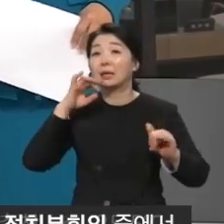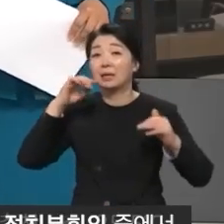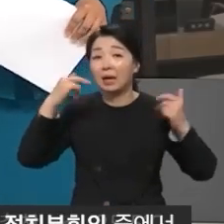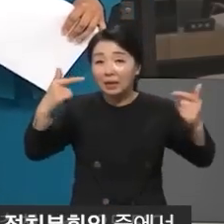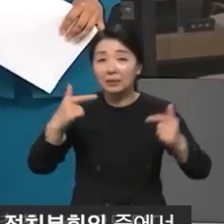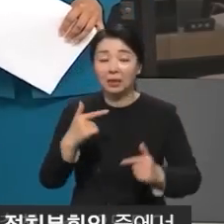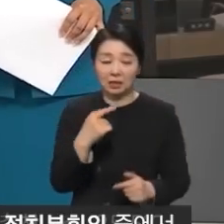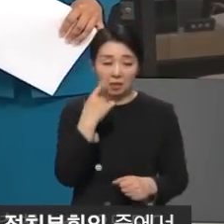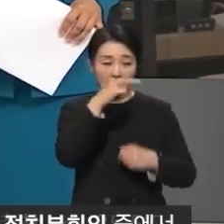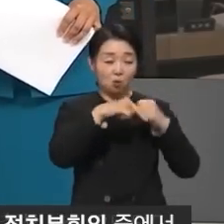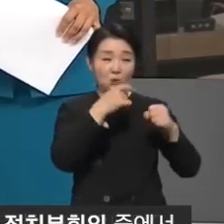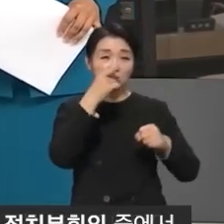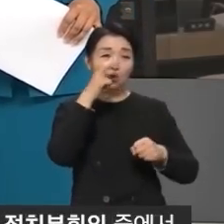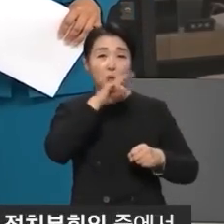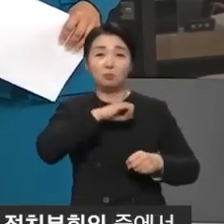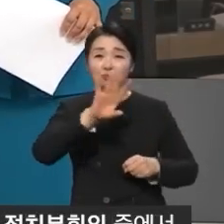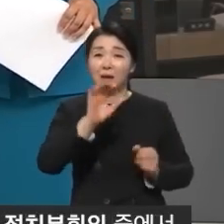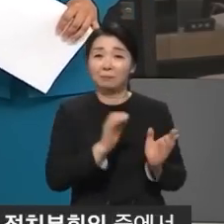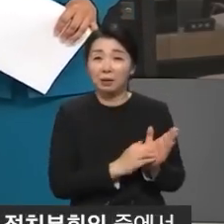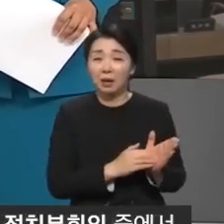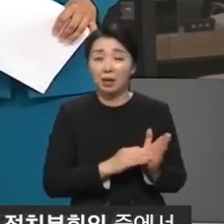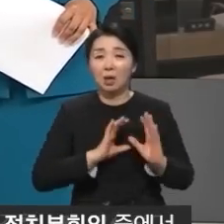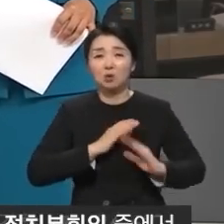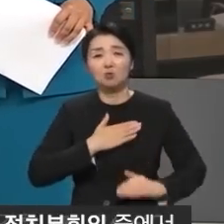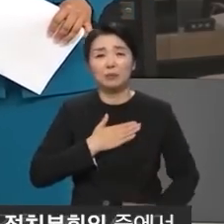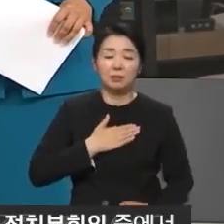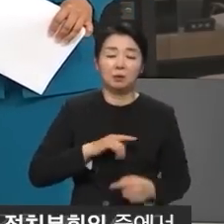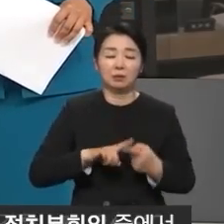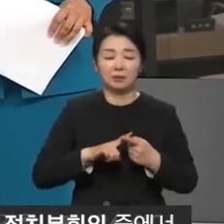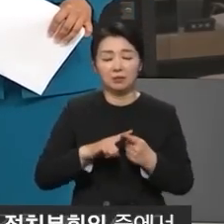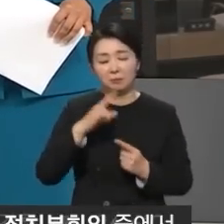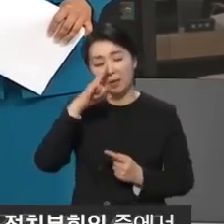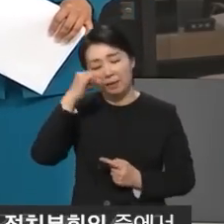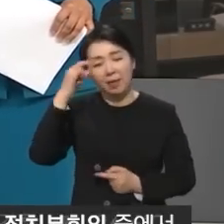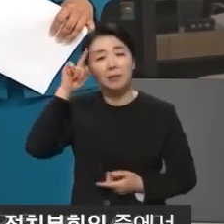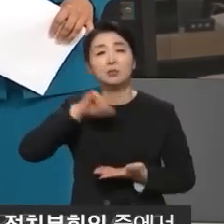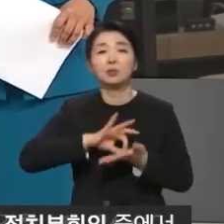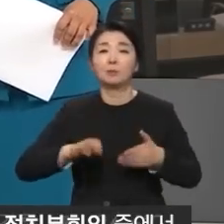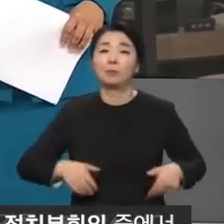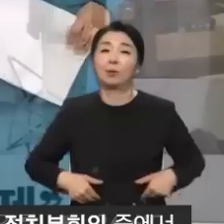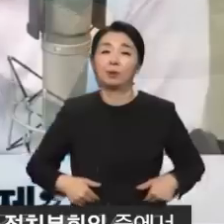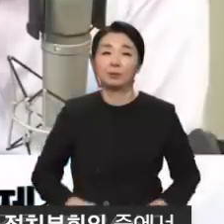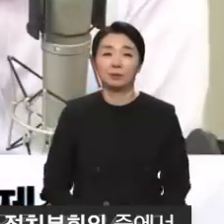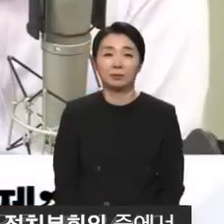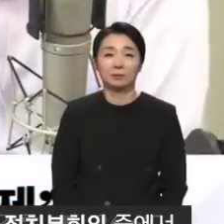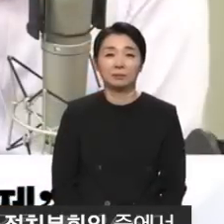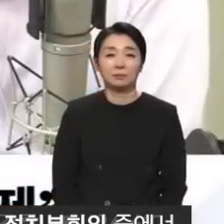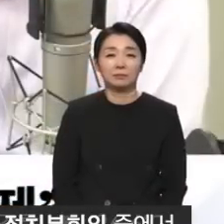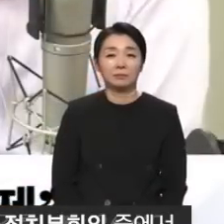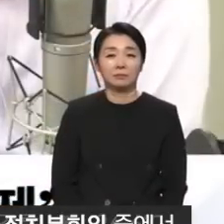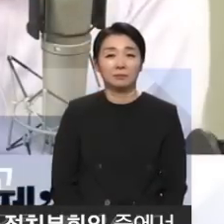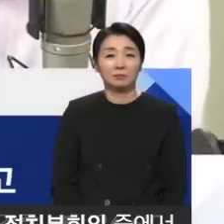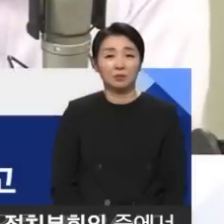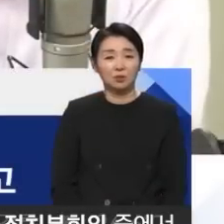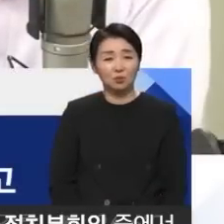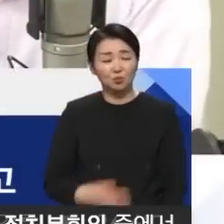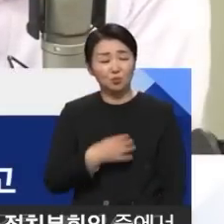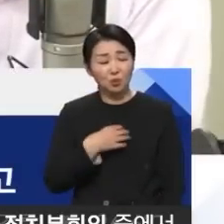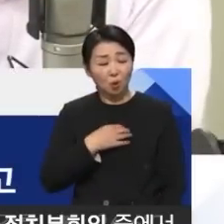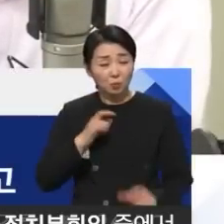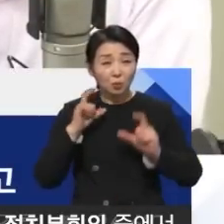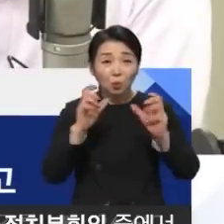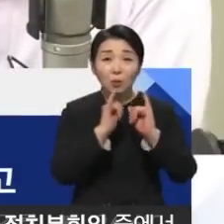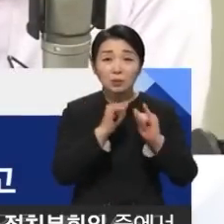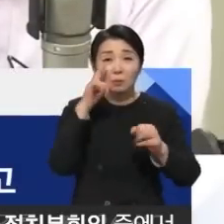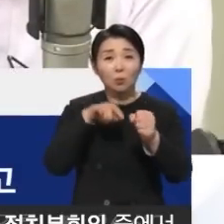방류, 국민 정서상 특별히 세심하게 다뤄야 할 문제라는 겁니다. 그 위험성을 경고하는 사람들은